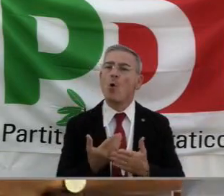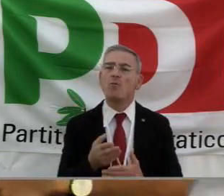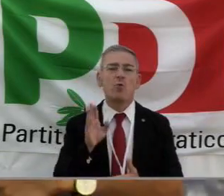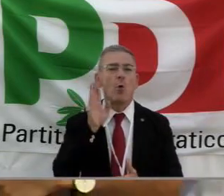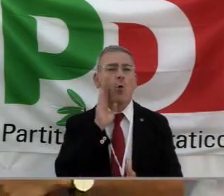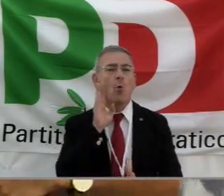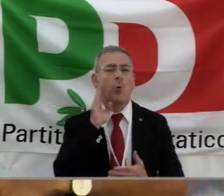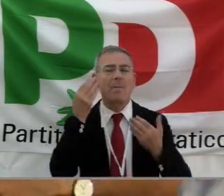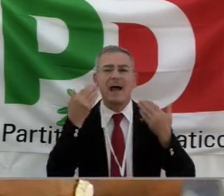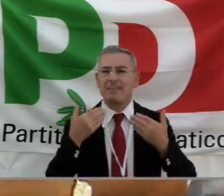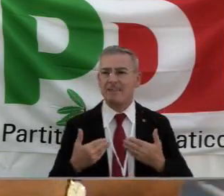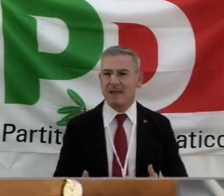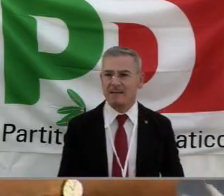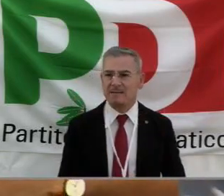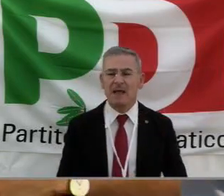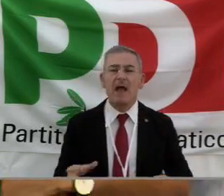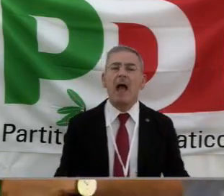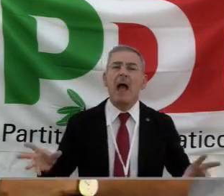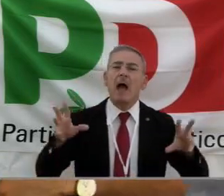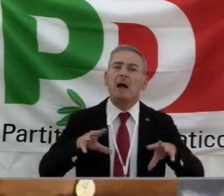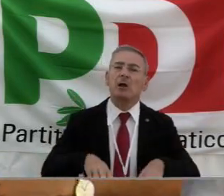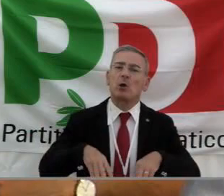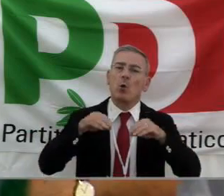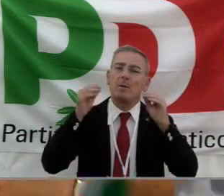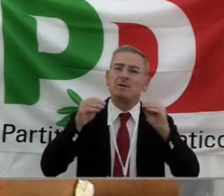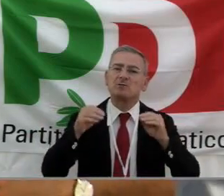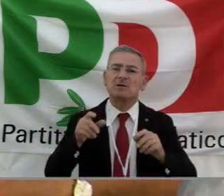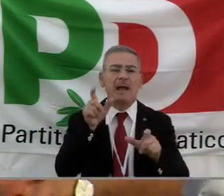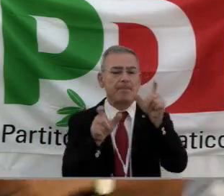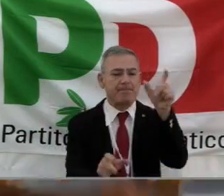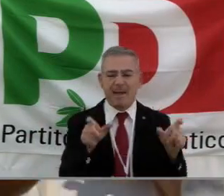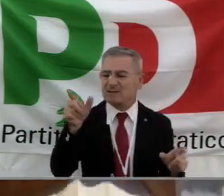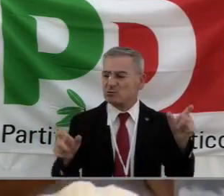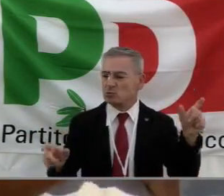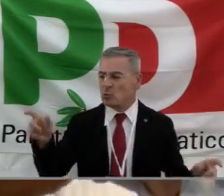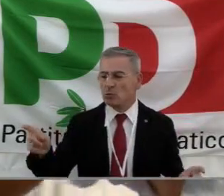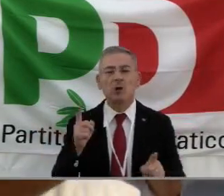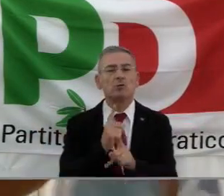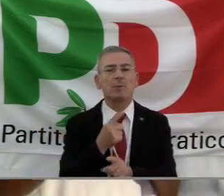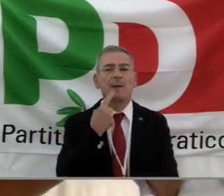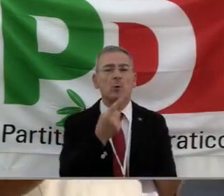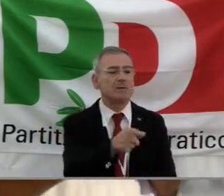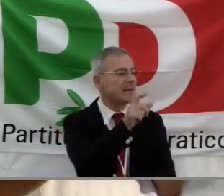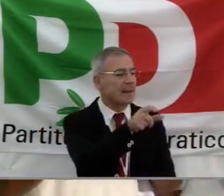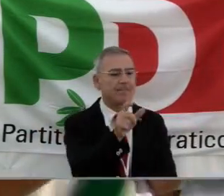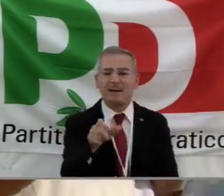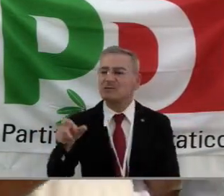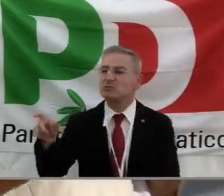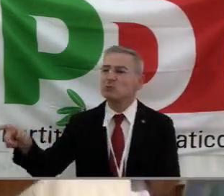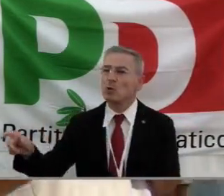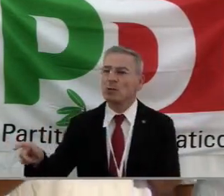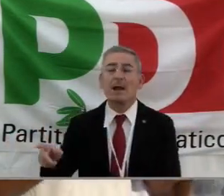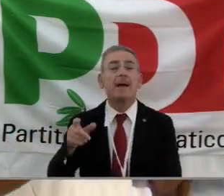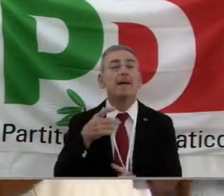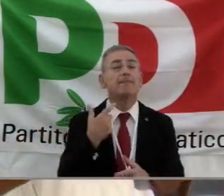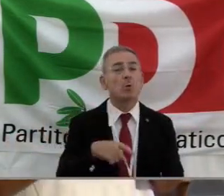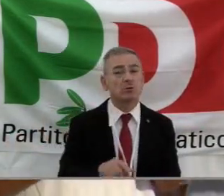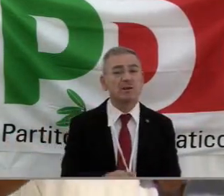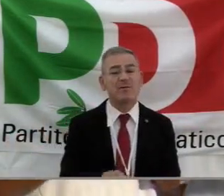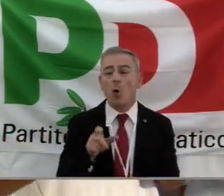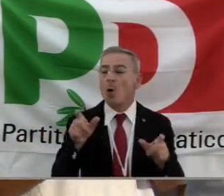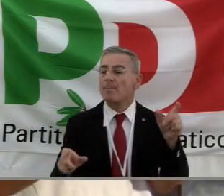che riparta dagli individui e noi dobbiamo dirlo alle persone perché le persone cercano